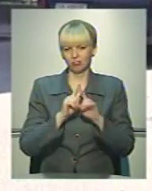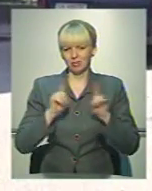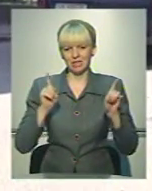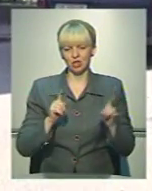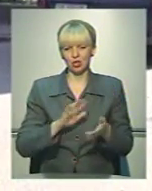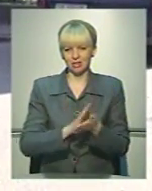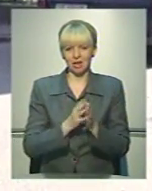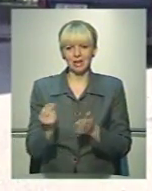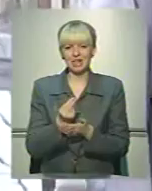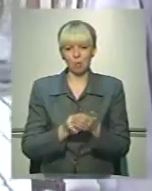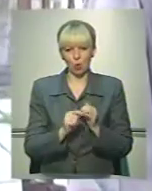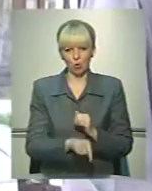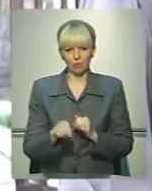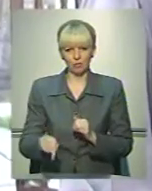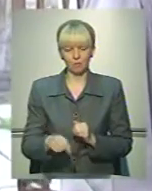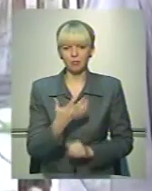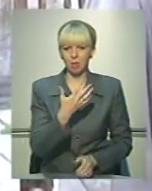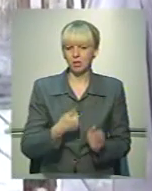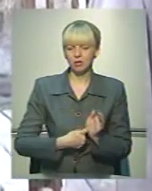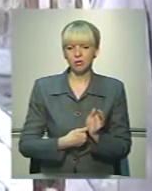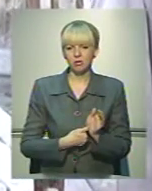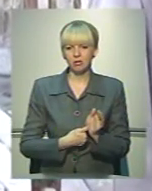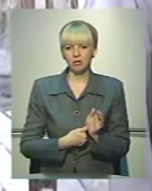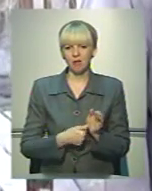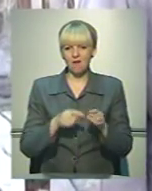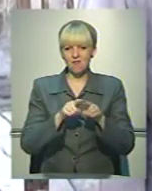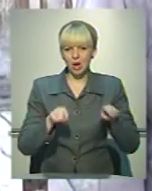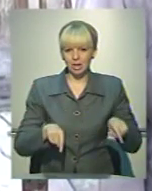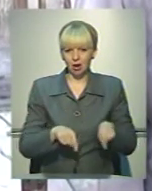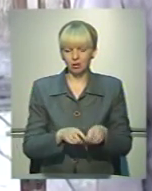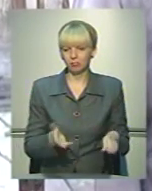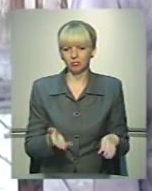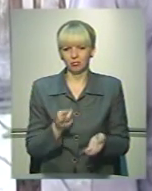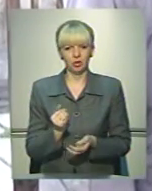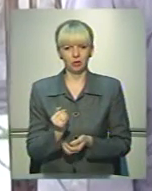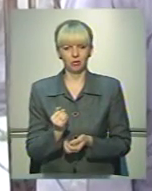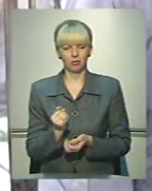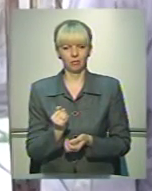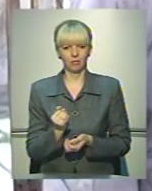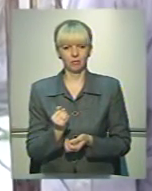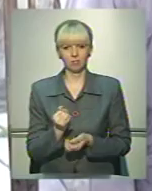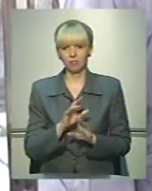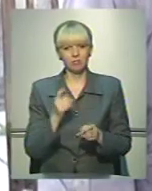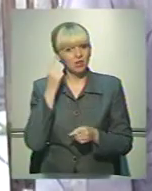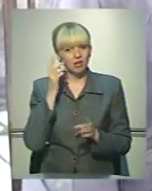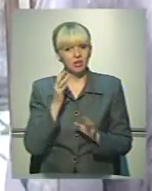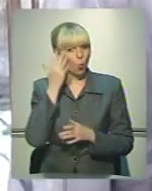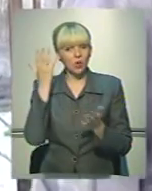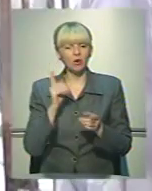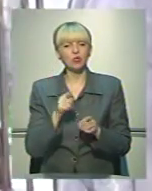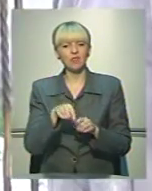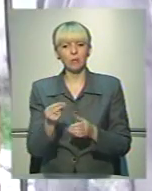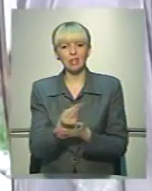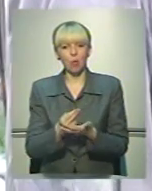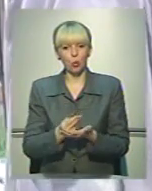знаки намальовані тут. 5-6 квадратики? Ні. Не уявляєте, що це вам